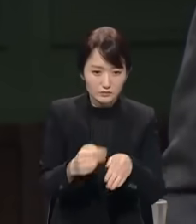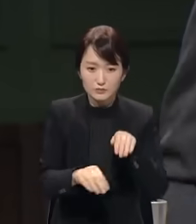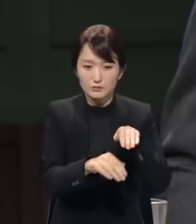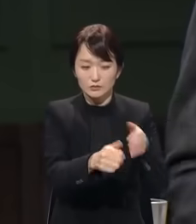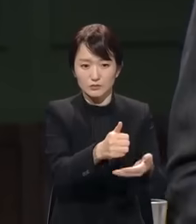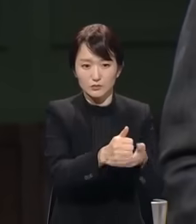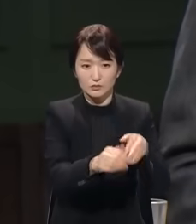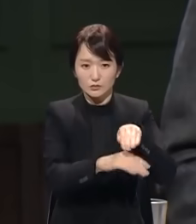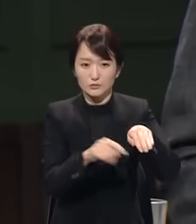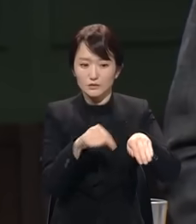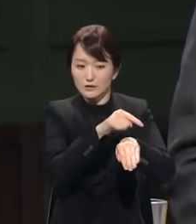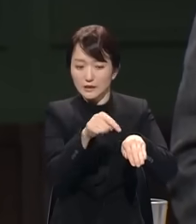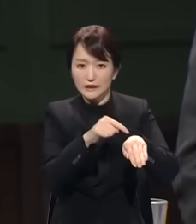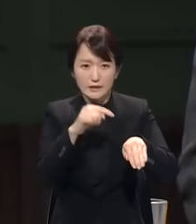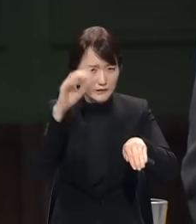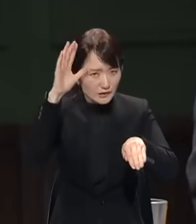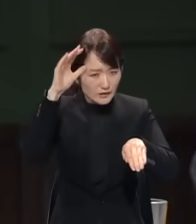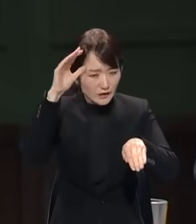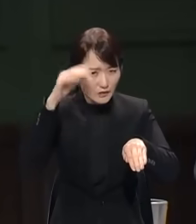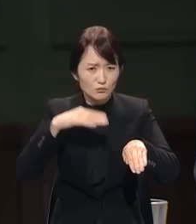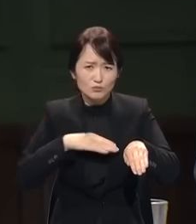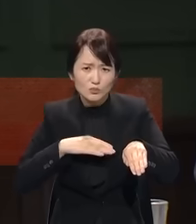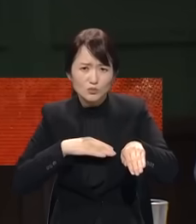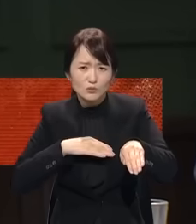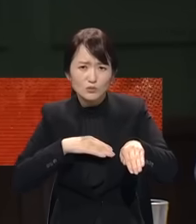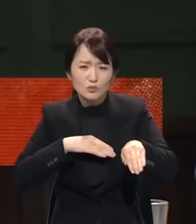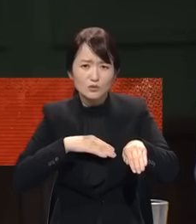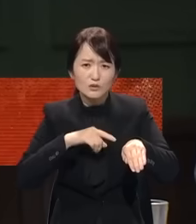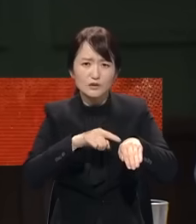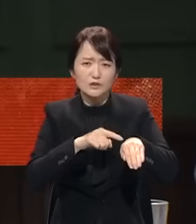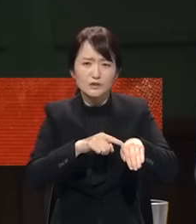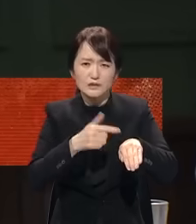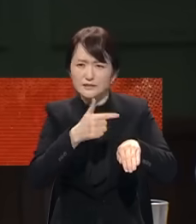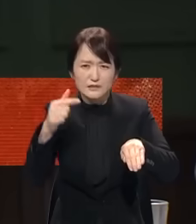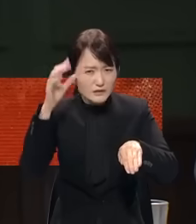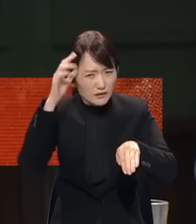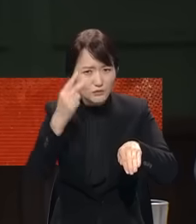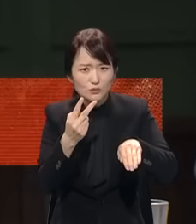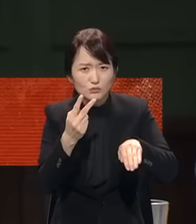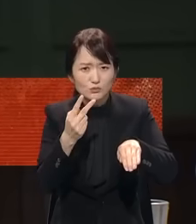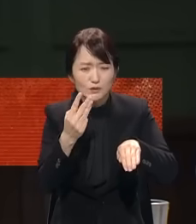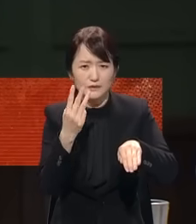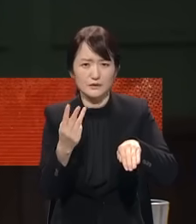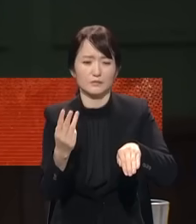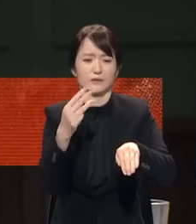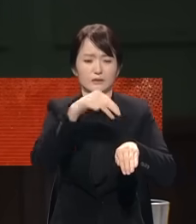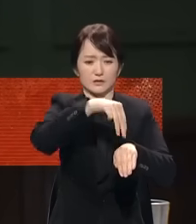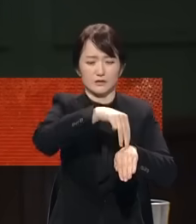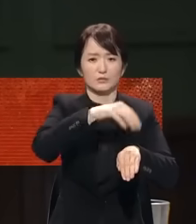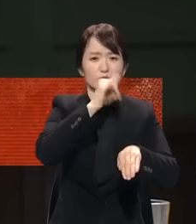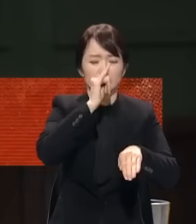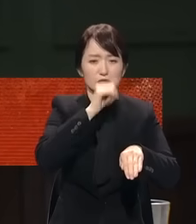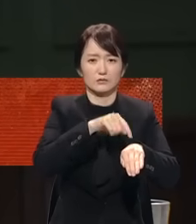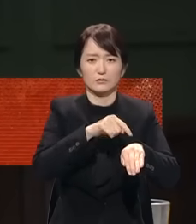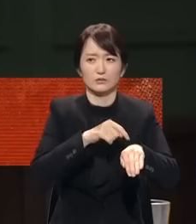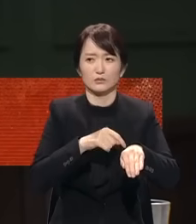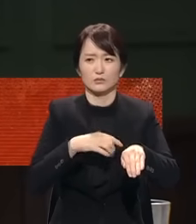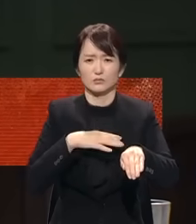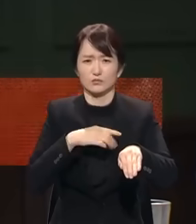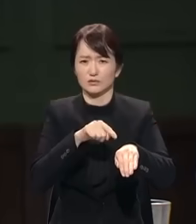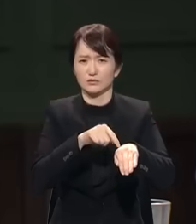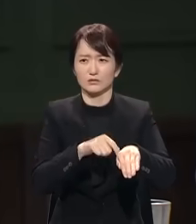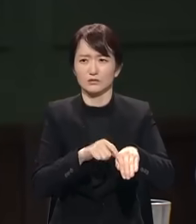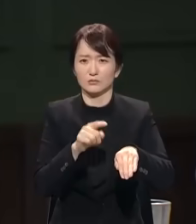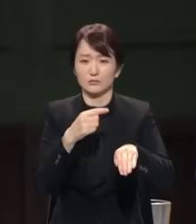안에 로트와일러 맹견이죠. 이 맹견 한 마리 그리고 차우차우 대형견 두 마리 이렇게 총 세 마리의 개가 타고 있었던 겁니다. 이 당시